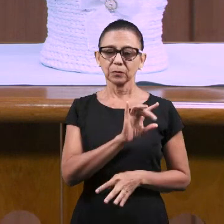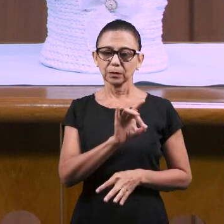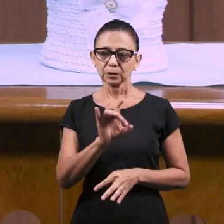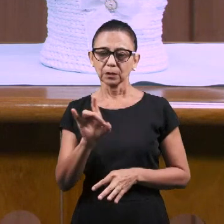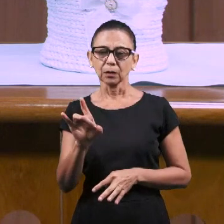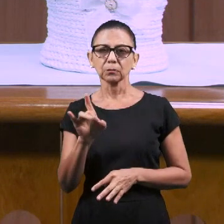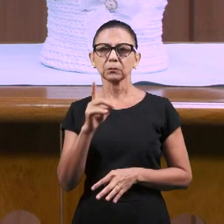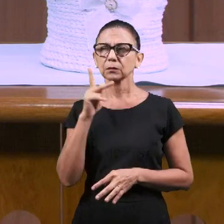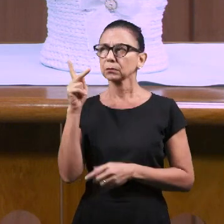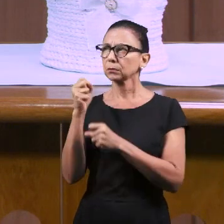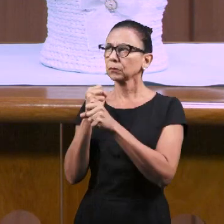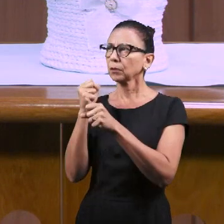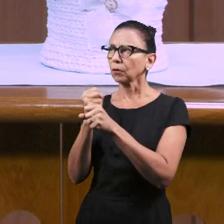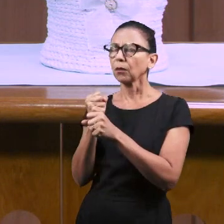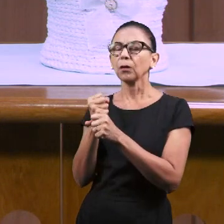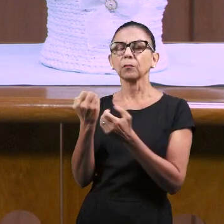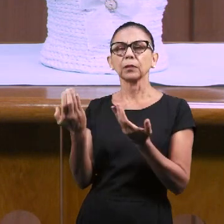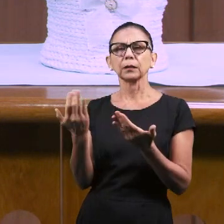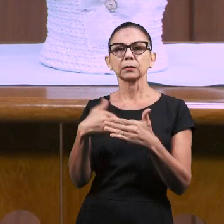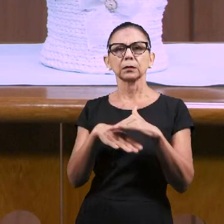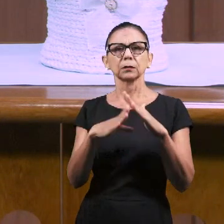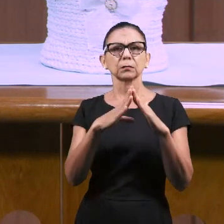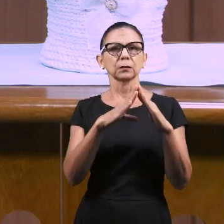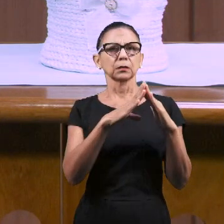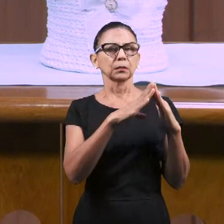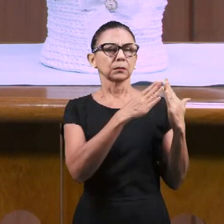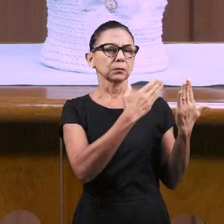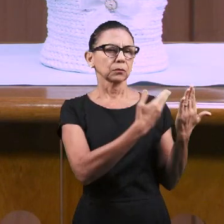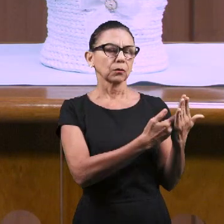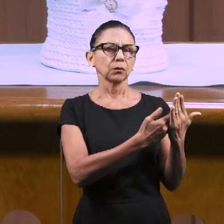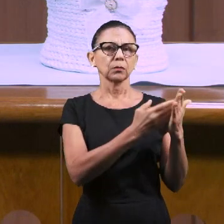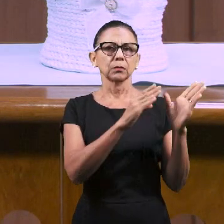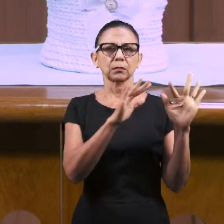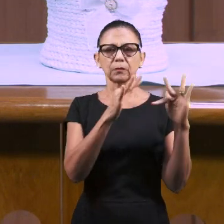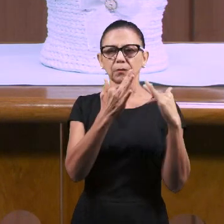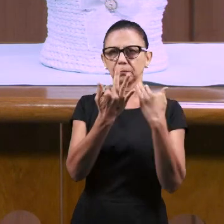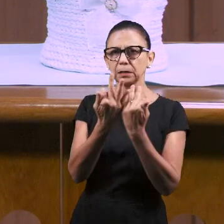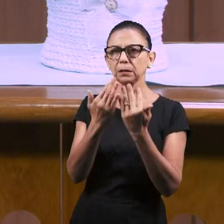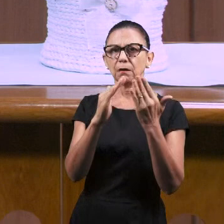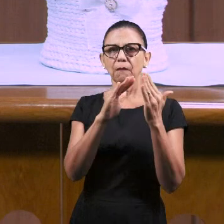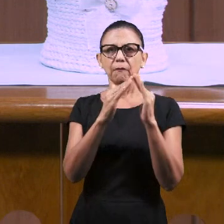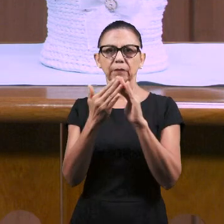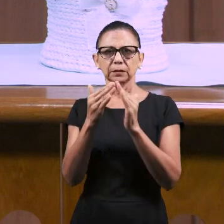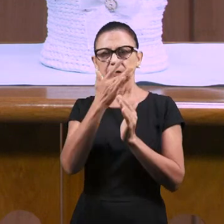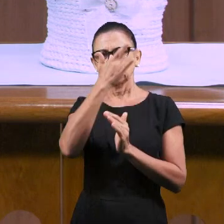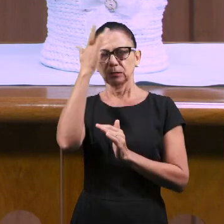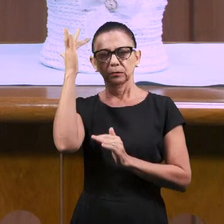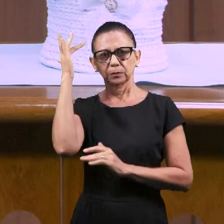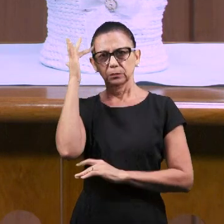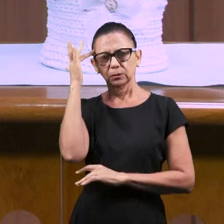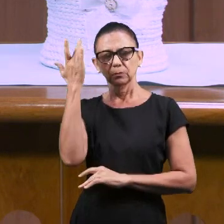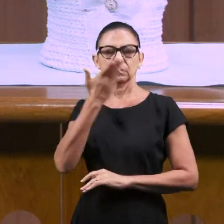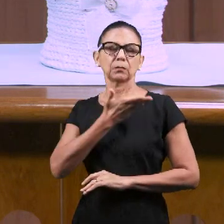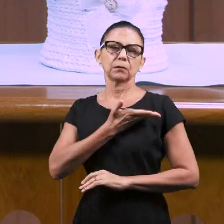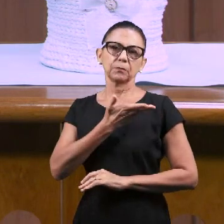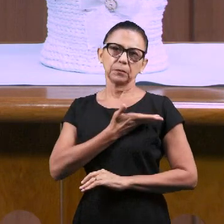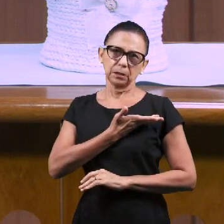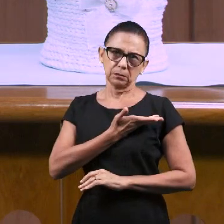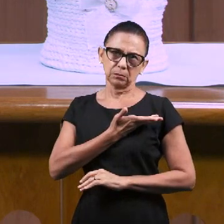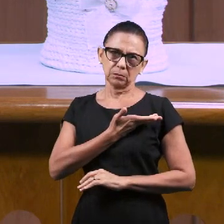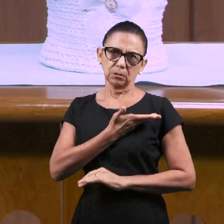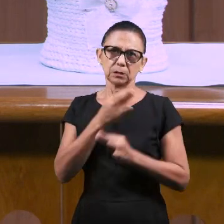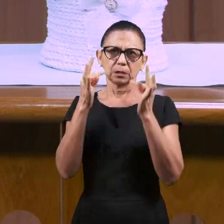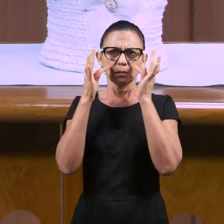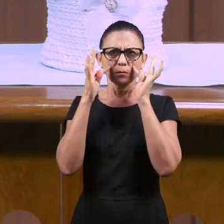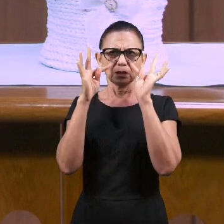ton œuvre, envers ceux qui sont à côté d'eux, à l'école, à la famille, dans le foyer, voisins, amis, qu'il y ait toujours une